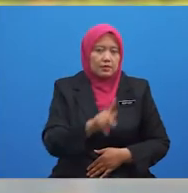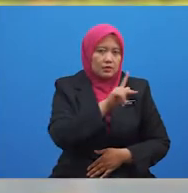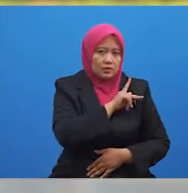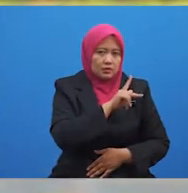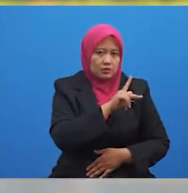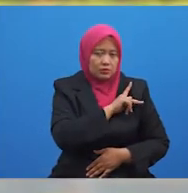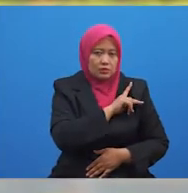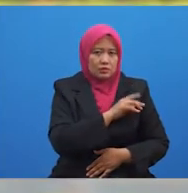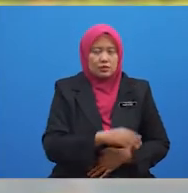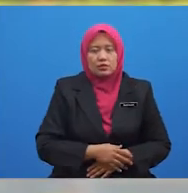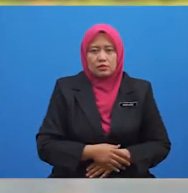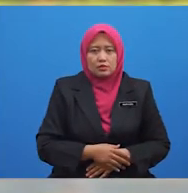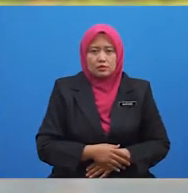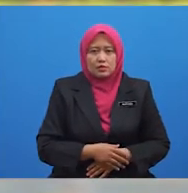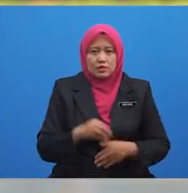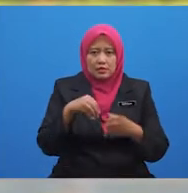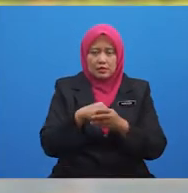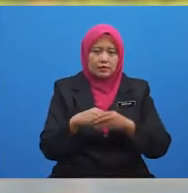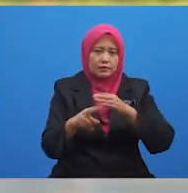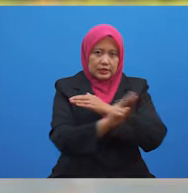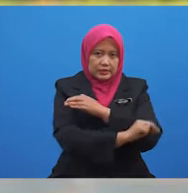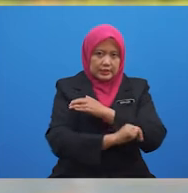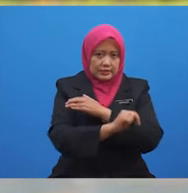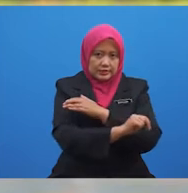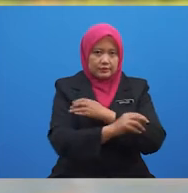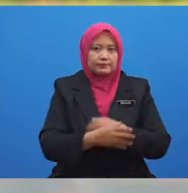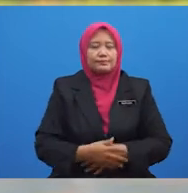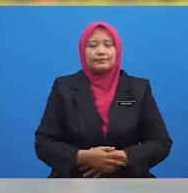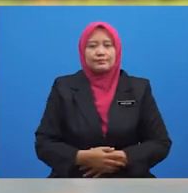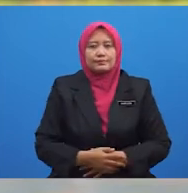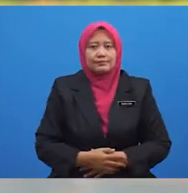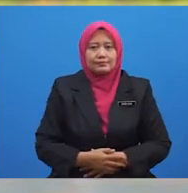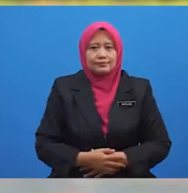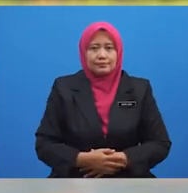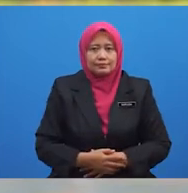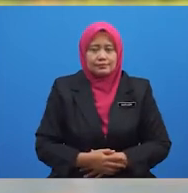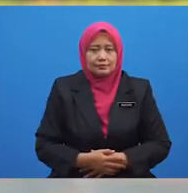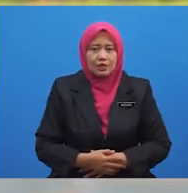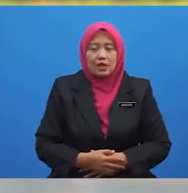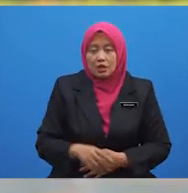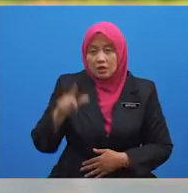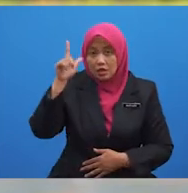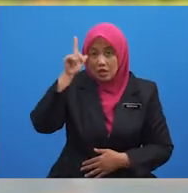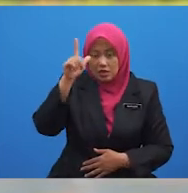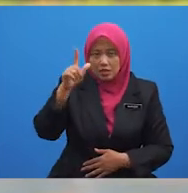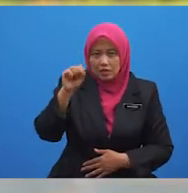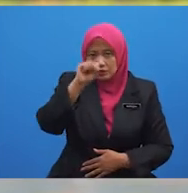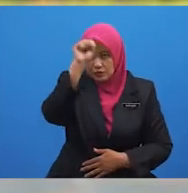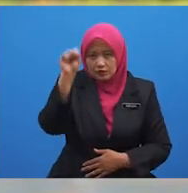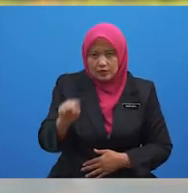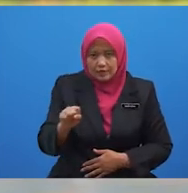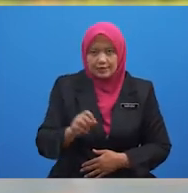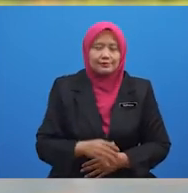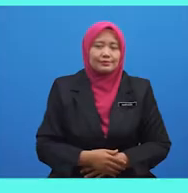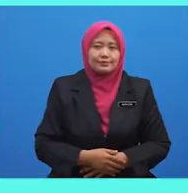murid-murid, sekarang cikgu nak uji ingatan murid-murid tentang apa yang telah kita pelajari. Lihat soalan berikut. Jom